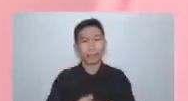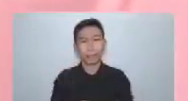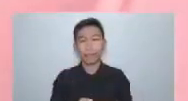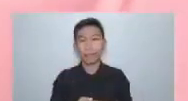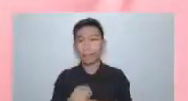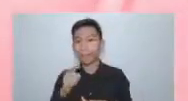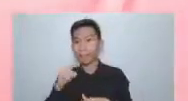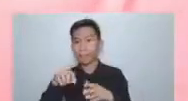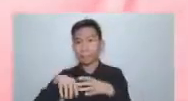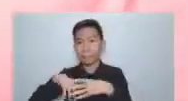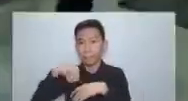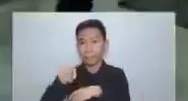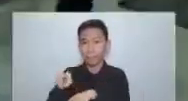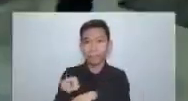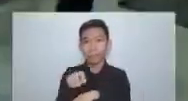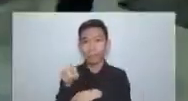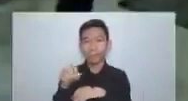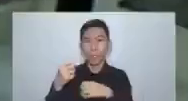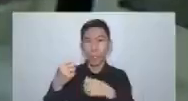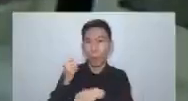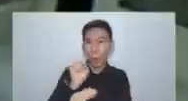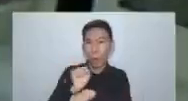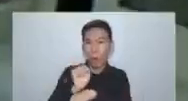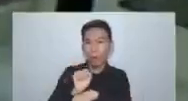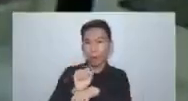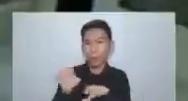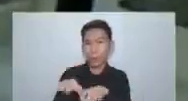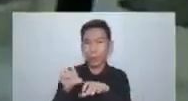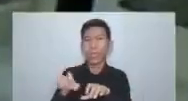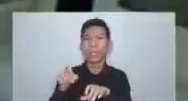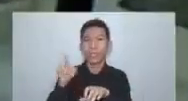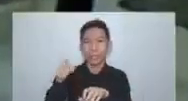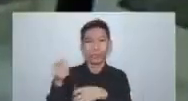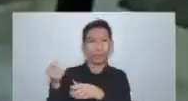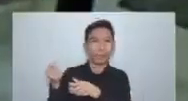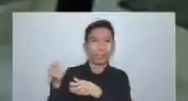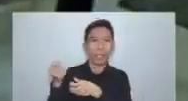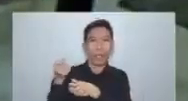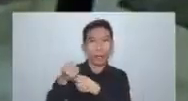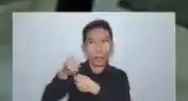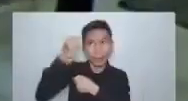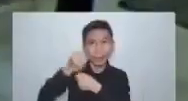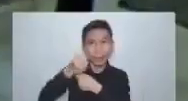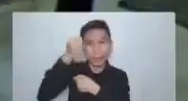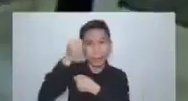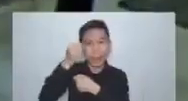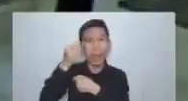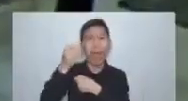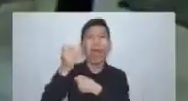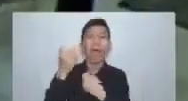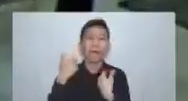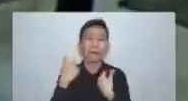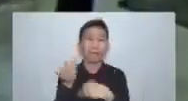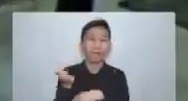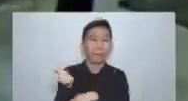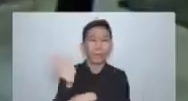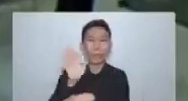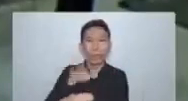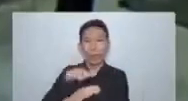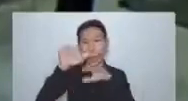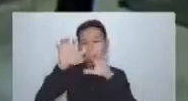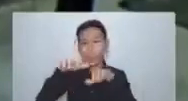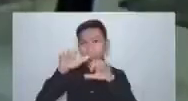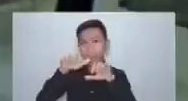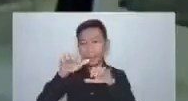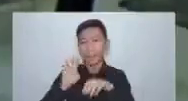gabi. Tumutok lang po palagi dito sa PTV4 sa pinaka-latest update sa magiging lagay ng ating panahon at sa bagyong Lani at sa